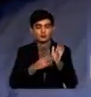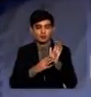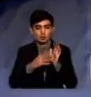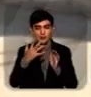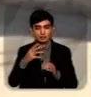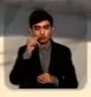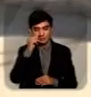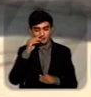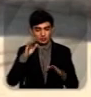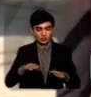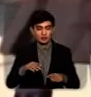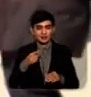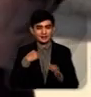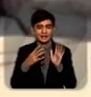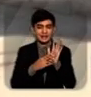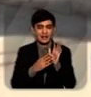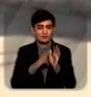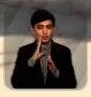Шымкенте.